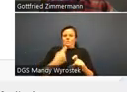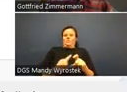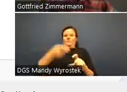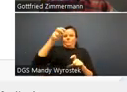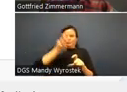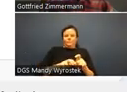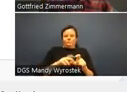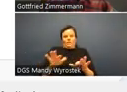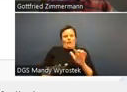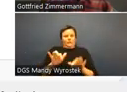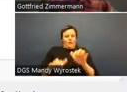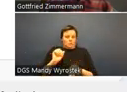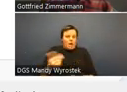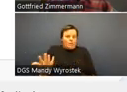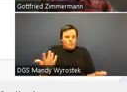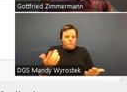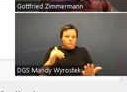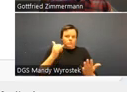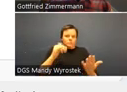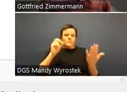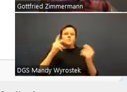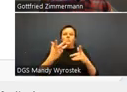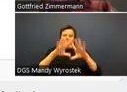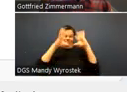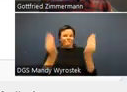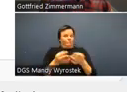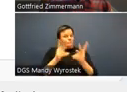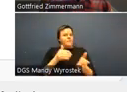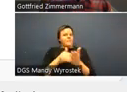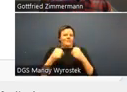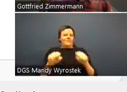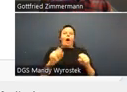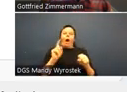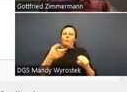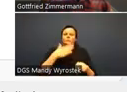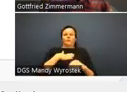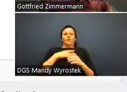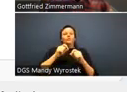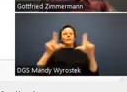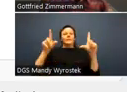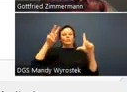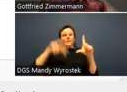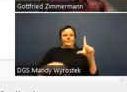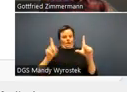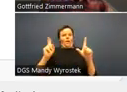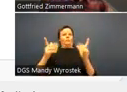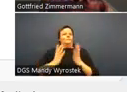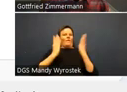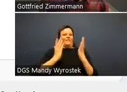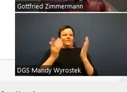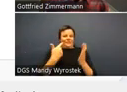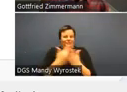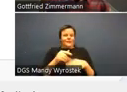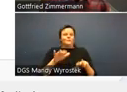Pfeil rechts, Skripte. Pfeil rechts, Fußnotenzeichen 1. Und wenn ich jetzt eben die Fußnote vorgelesen